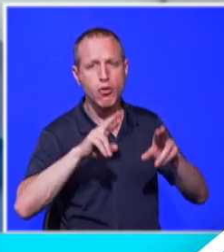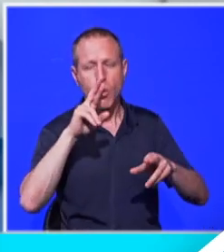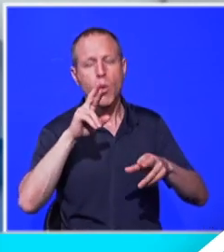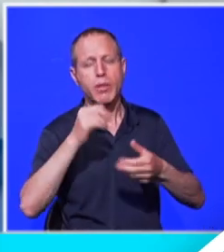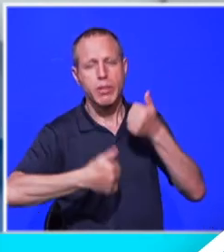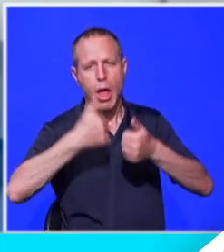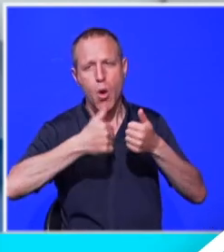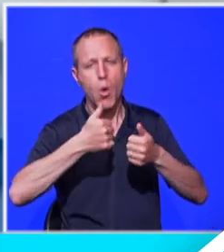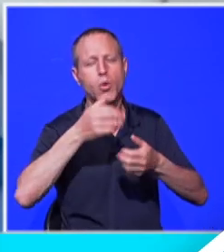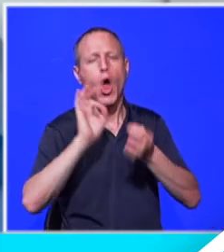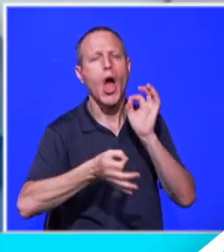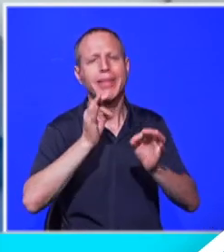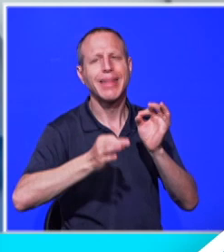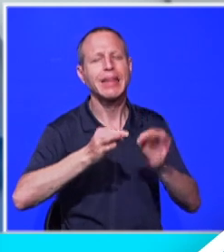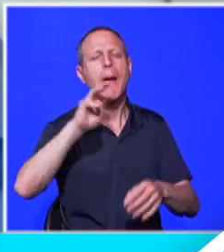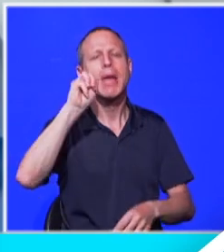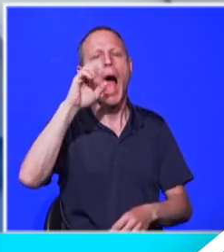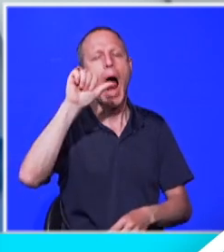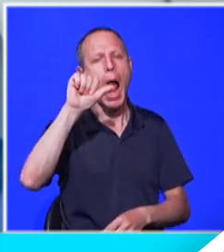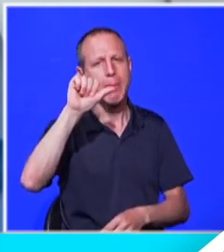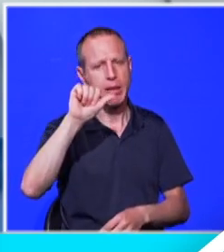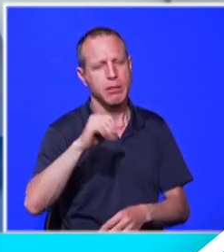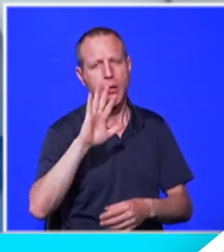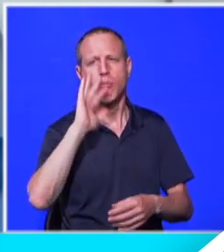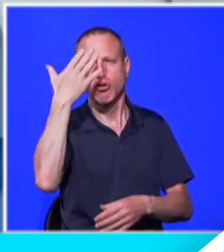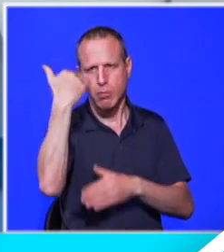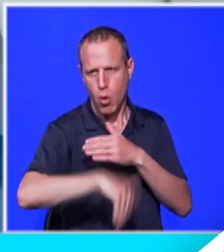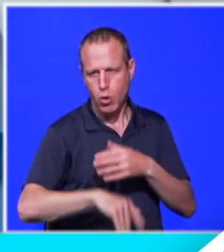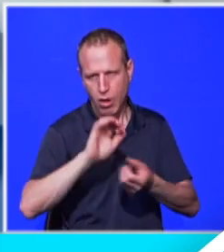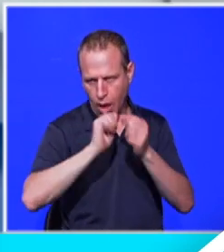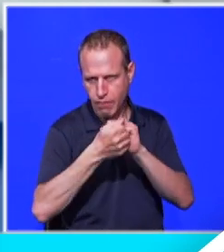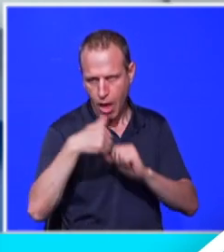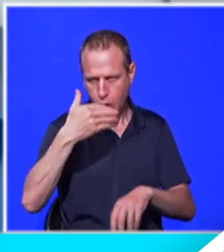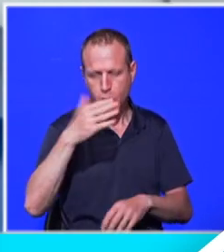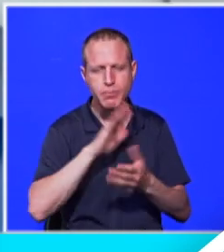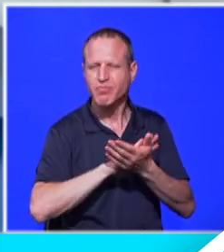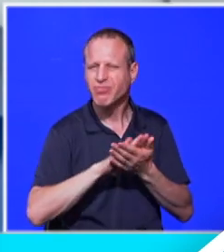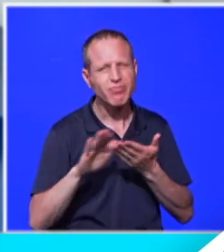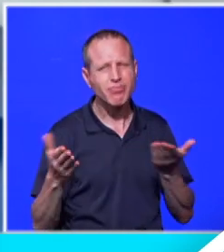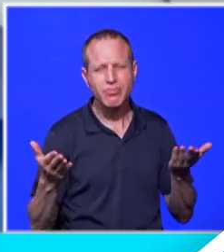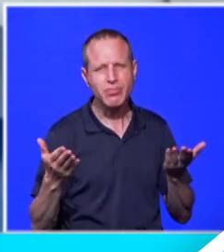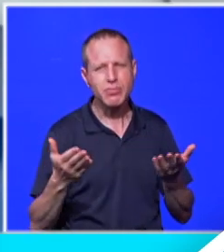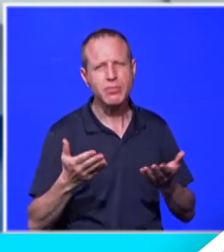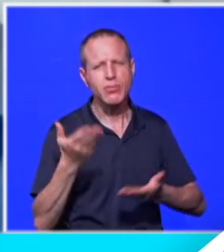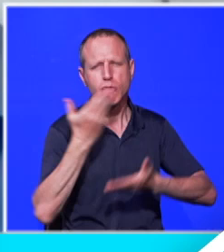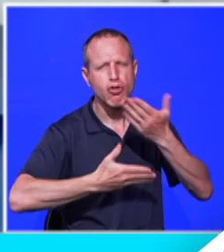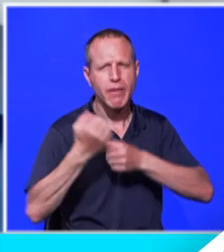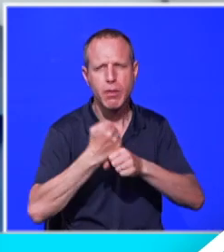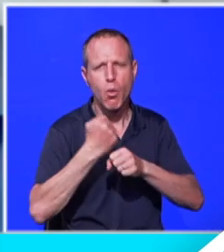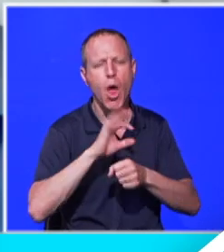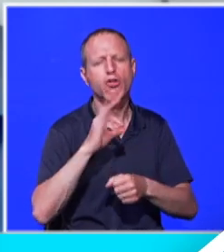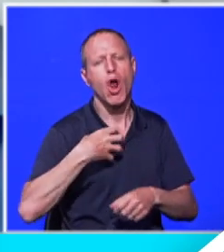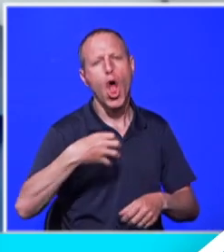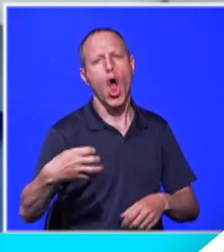עורכת הדין מיכל אלפרין, בחמש השנים האחרונות, הפכה להיות פשוט משטפית של ההון